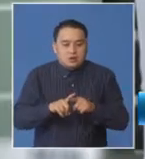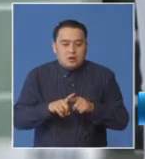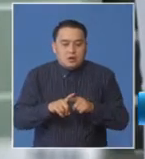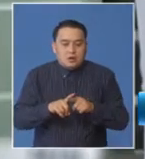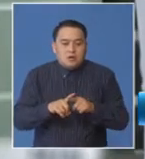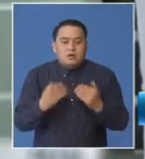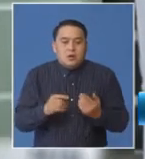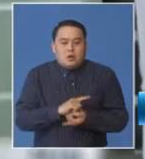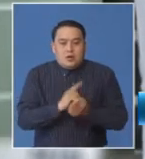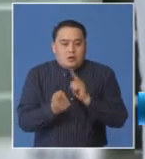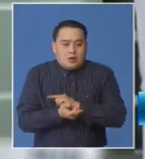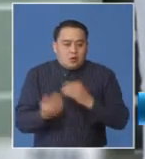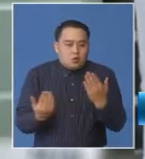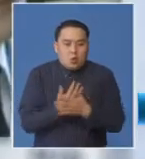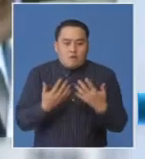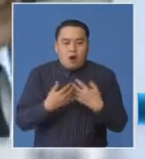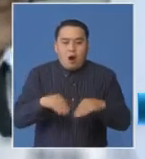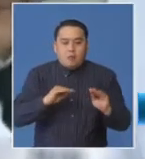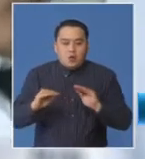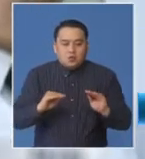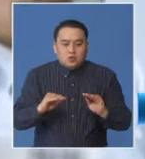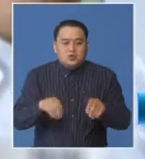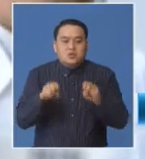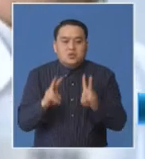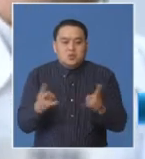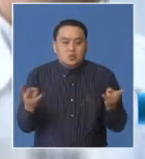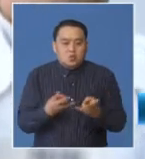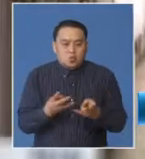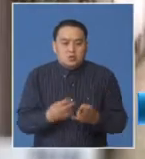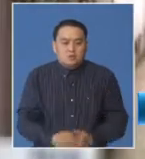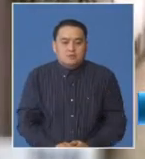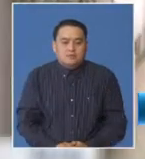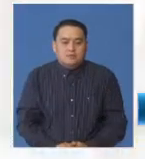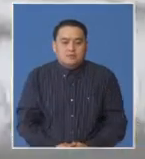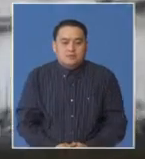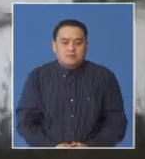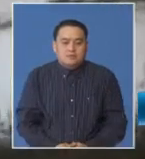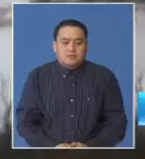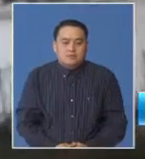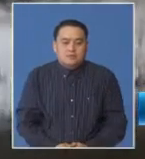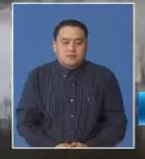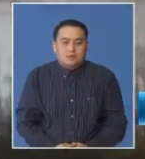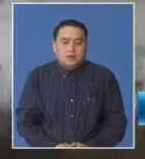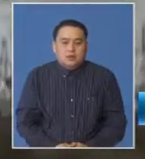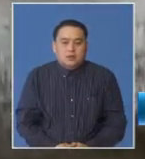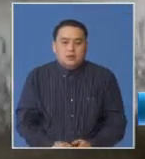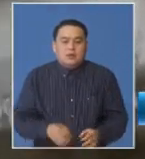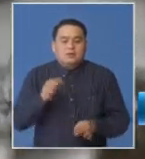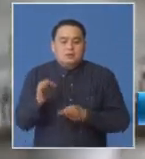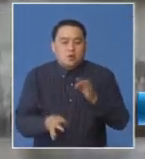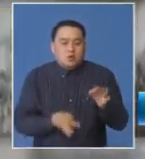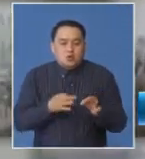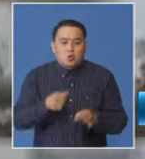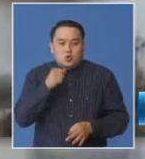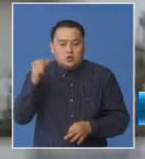заводе переходят на новое оборудование, а значит, нужны специалисты и в IT-сфере. За минувшие сутки в центральных